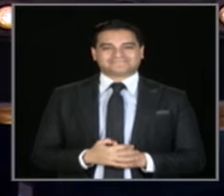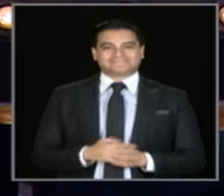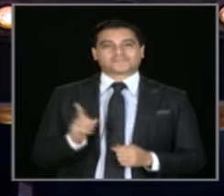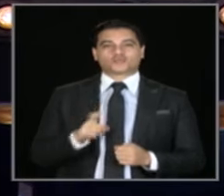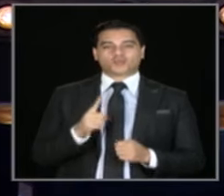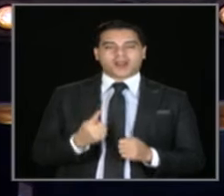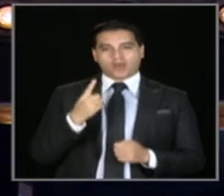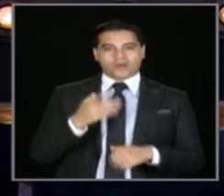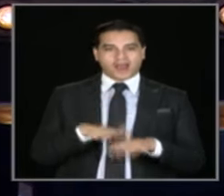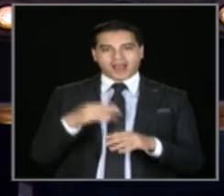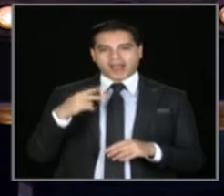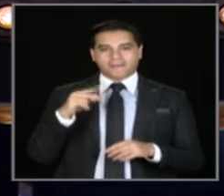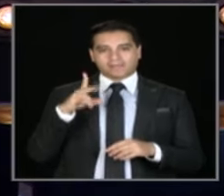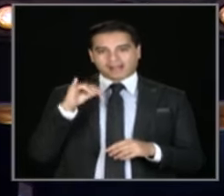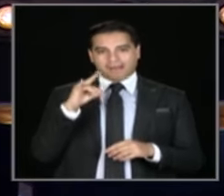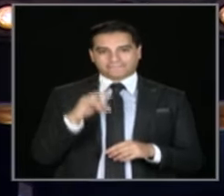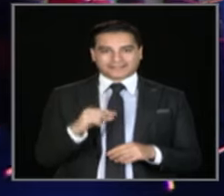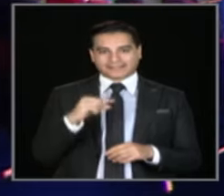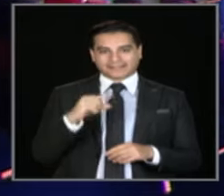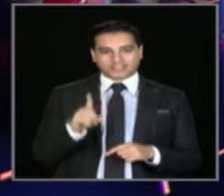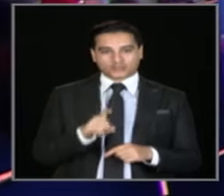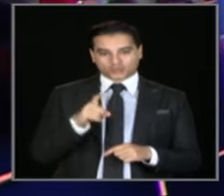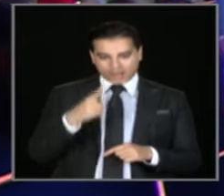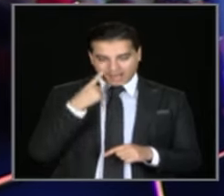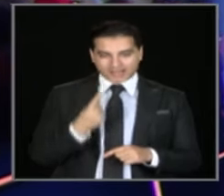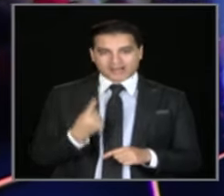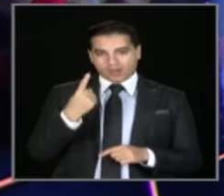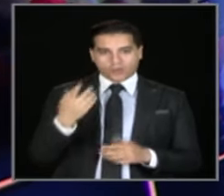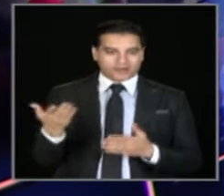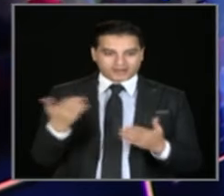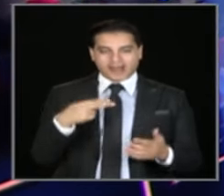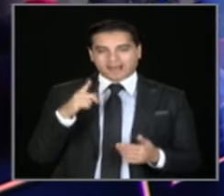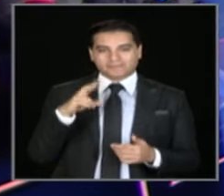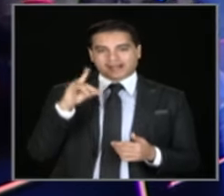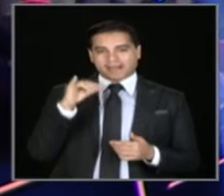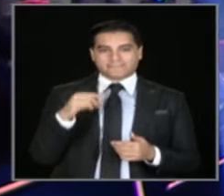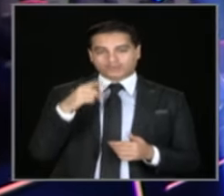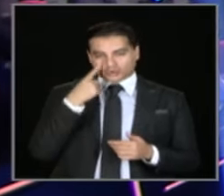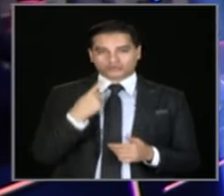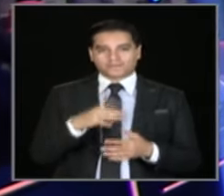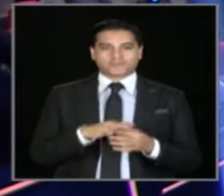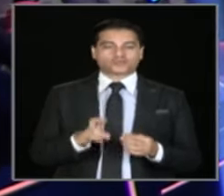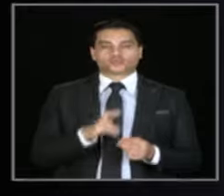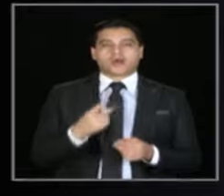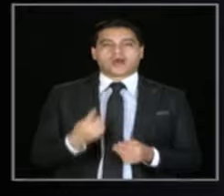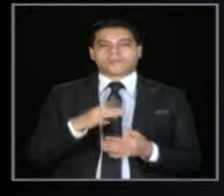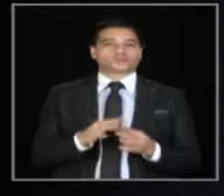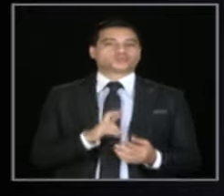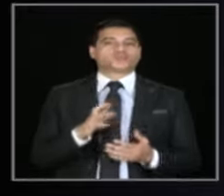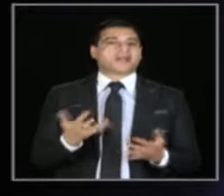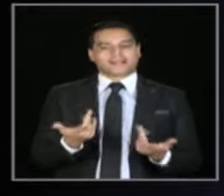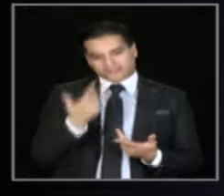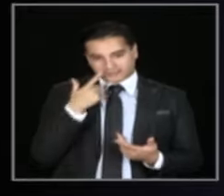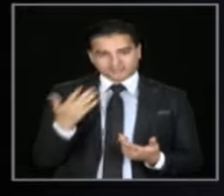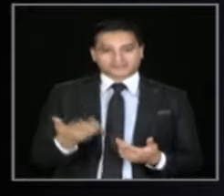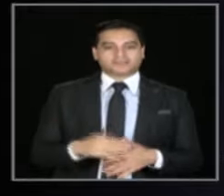السؤال الأول عبد الحميد، اتفضل عبد الحميد، عبد الحميد السمان، وهنشوف السؤال الأول وموضوع السؤال إيه.